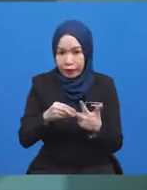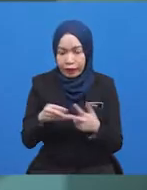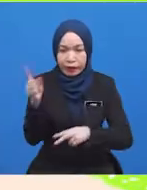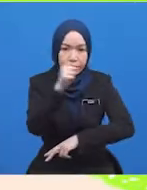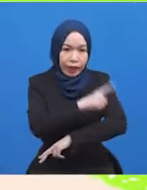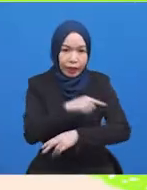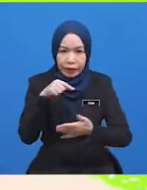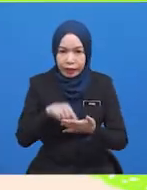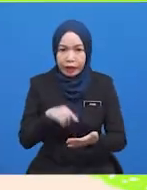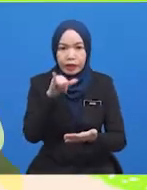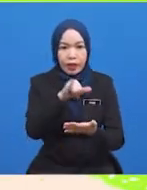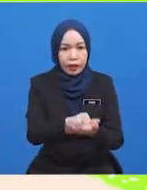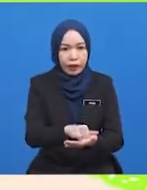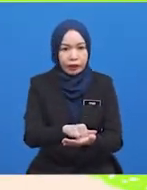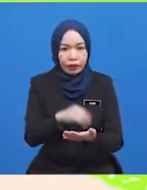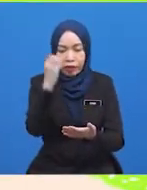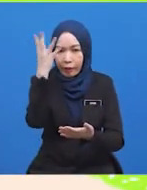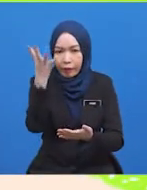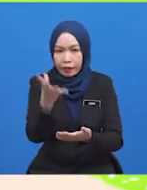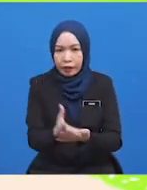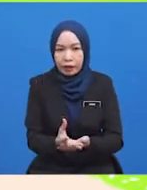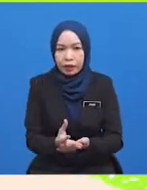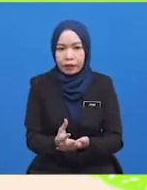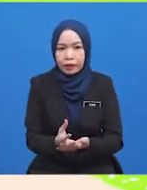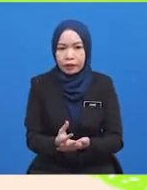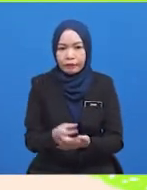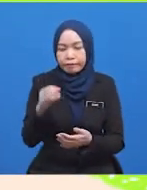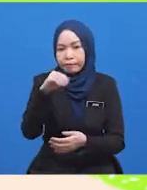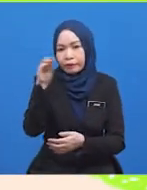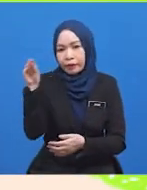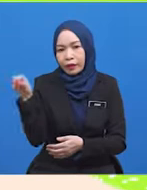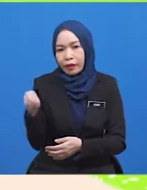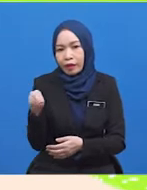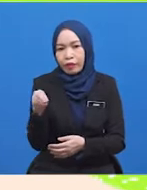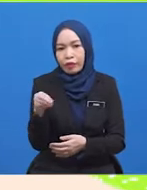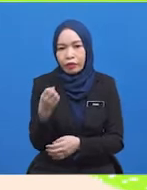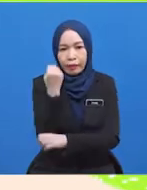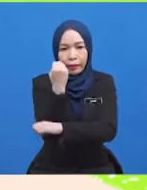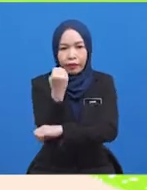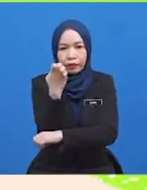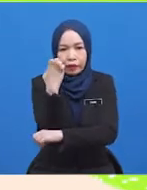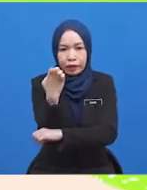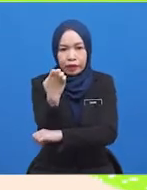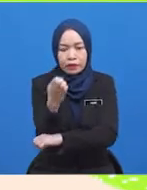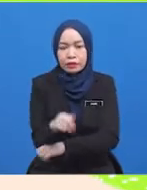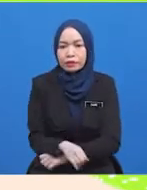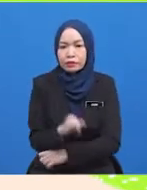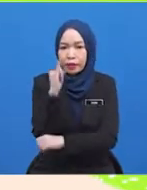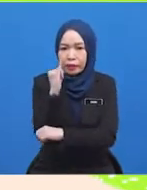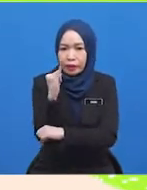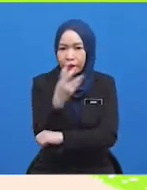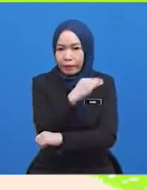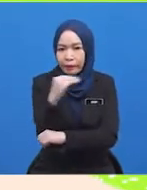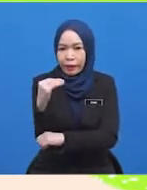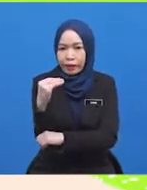ini, iaitu menyatakan taburan batuan igneous, batuan enapan dan